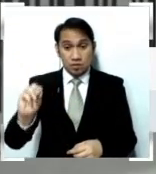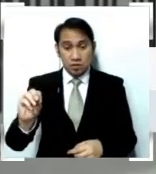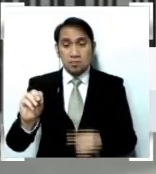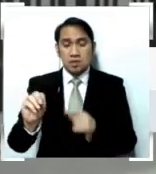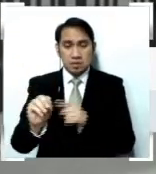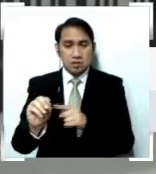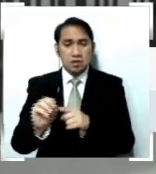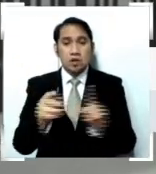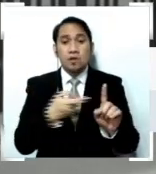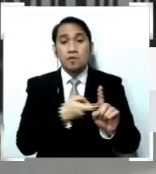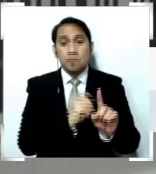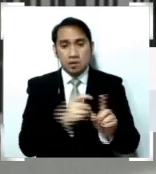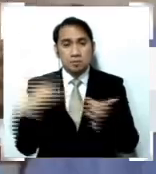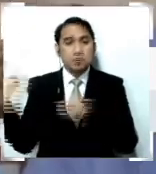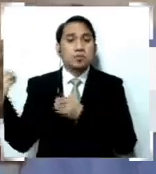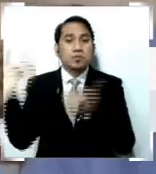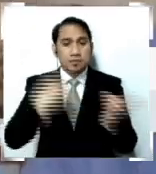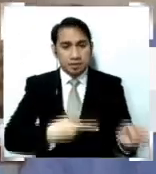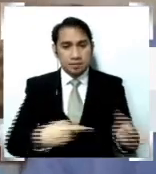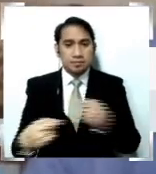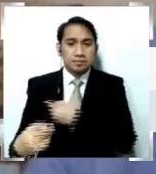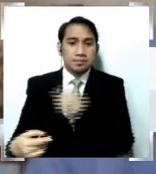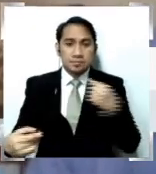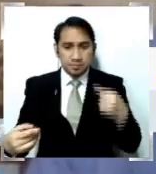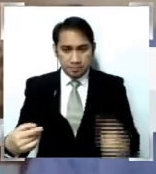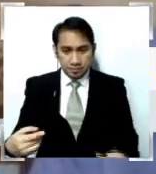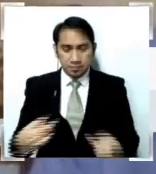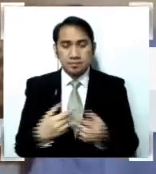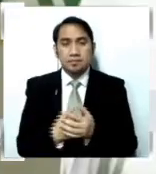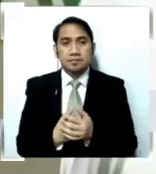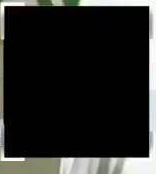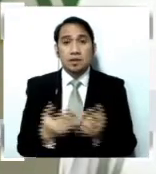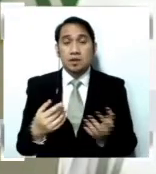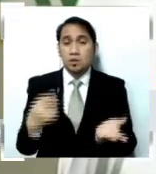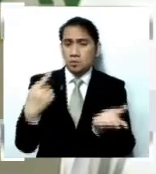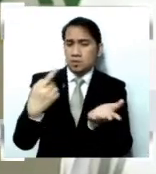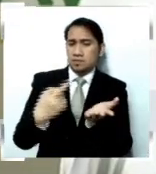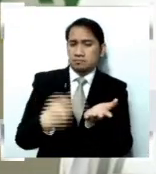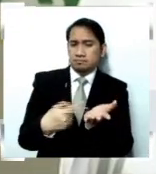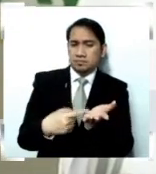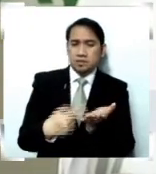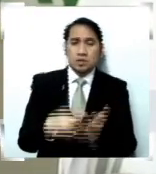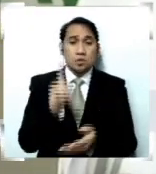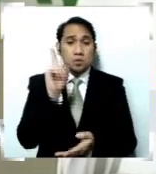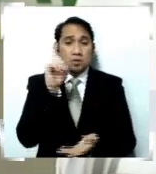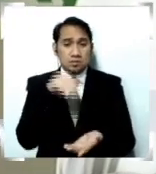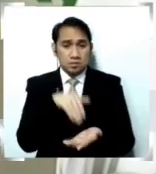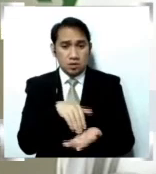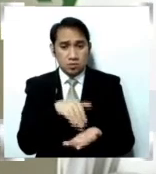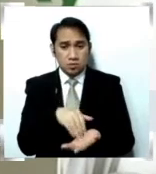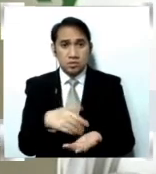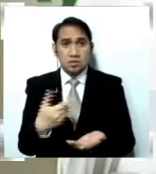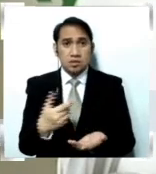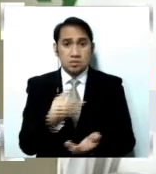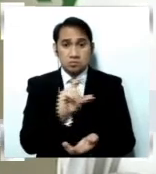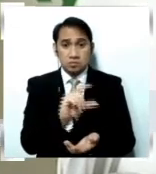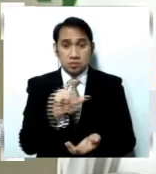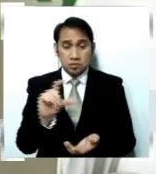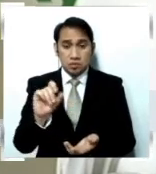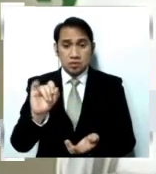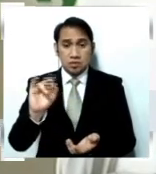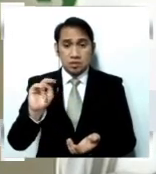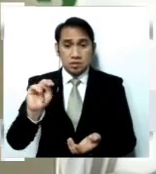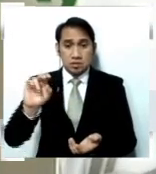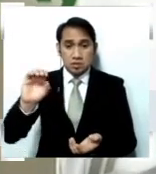vaccine na donasyon ng China. You keep talking about 1,000 doses of Sinopharm. When did